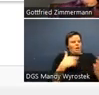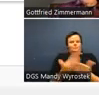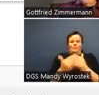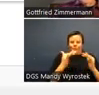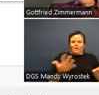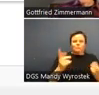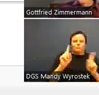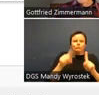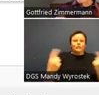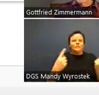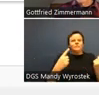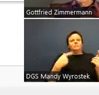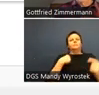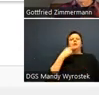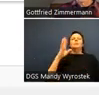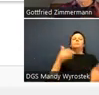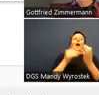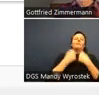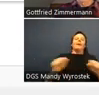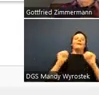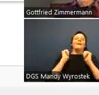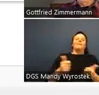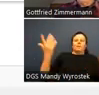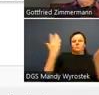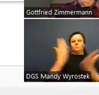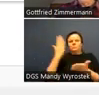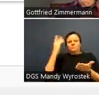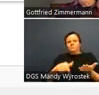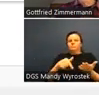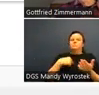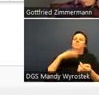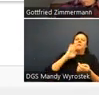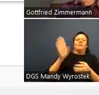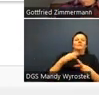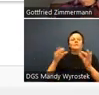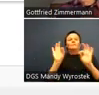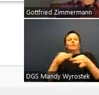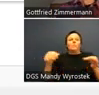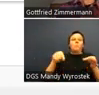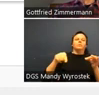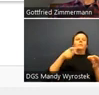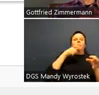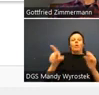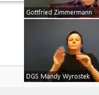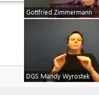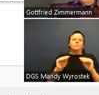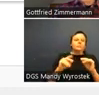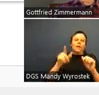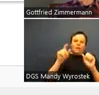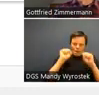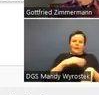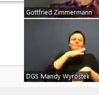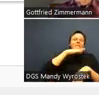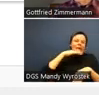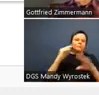vielleicht nur Tastatur benutzen oder auch mit kognitiven Einschränkungen. Es ist alles möglich, sowohl ein Dokument zu